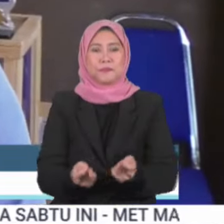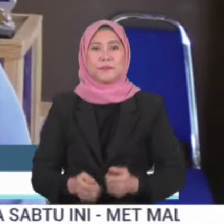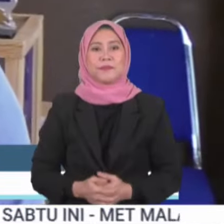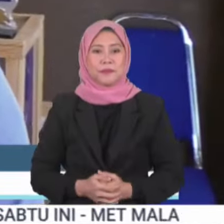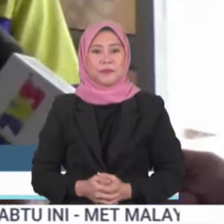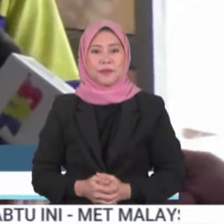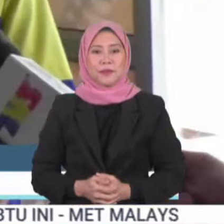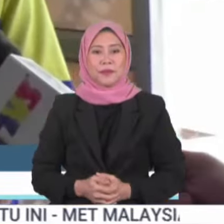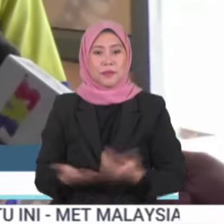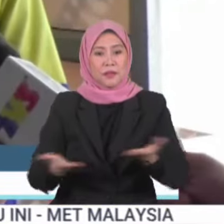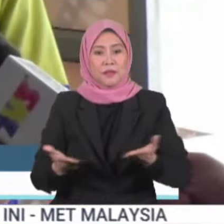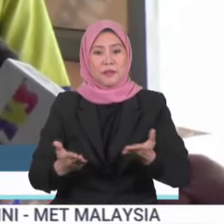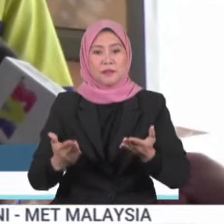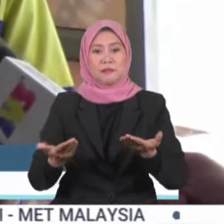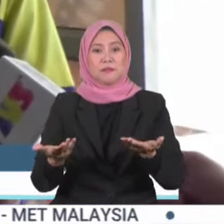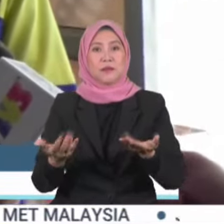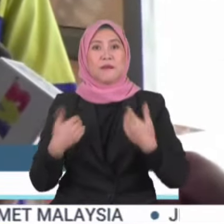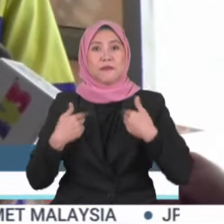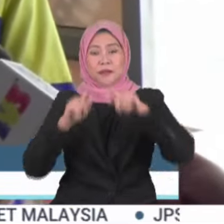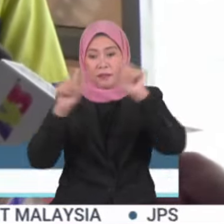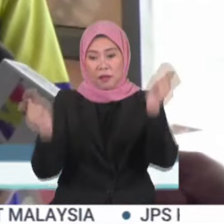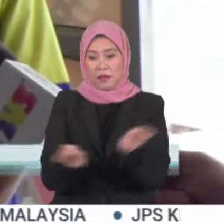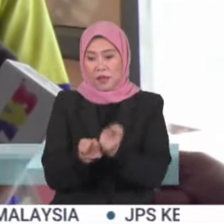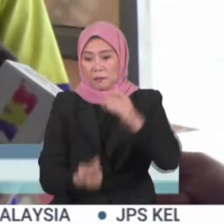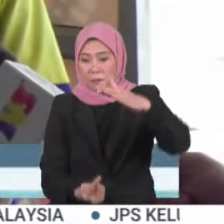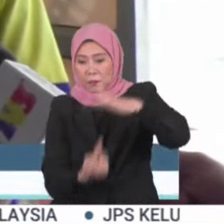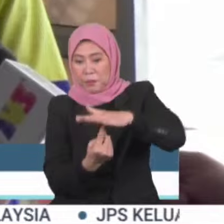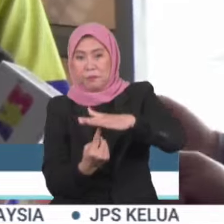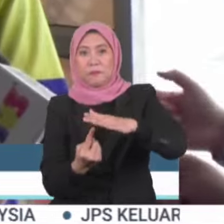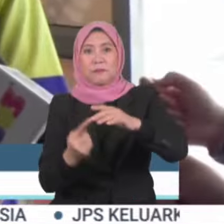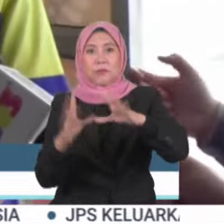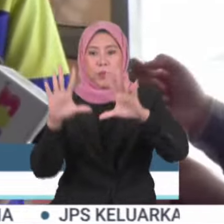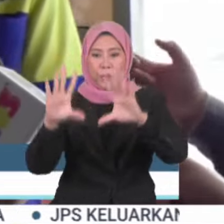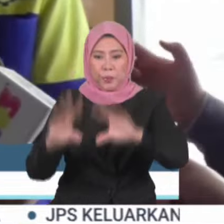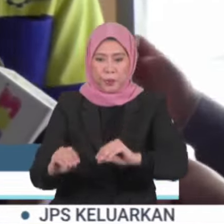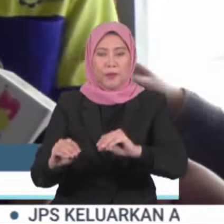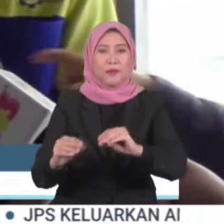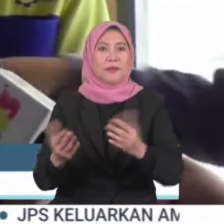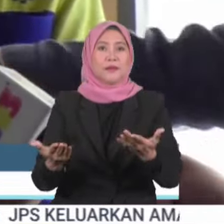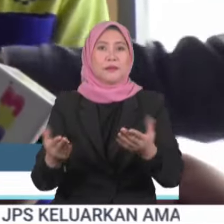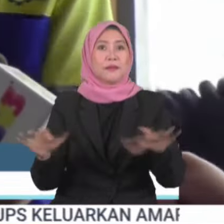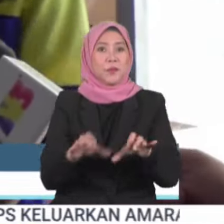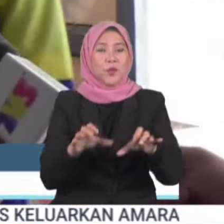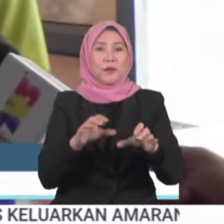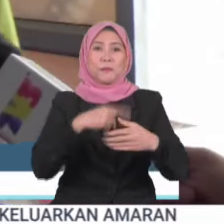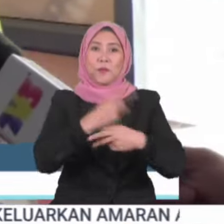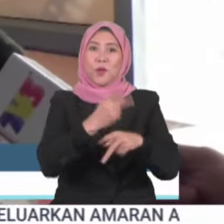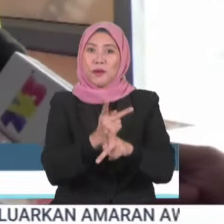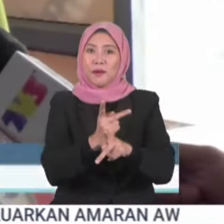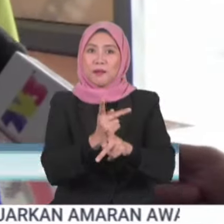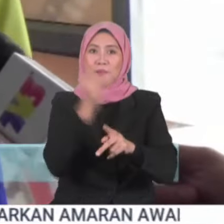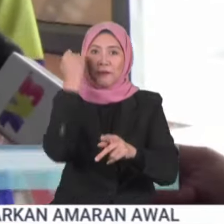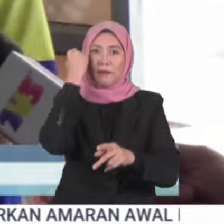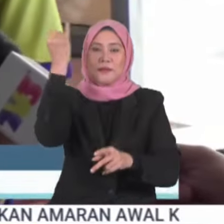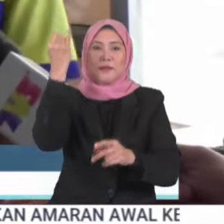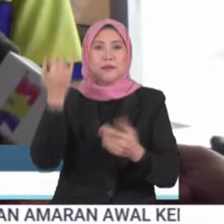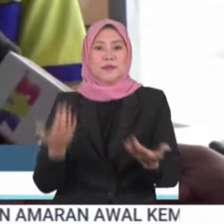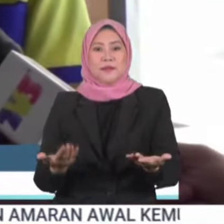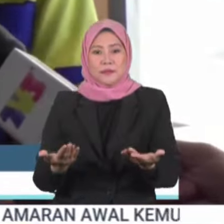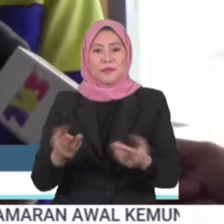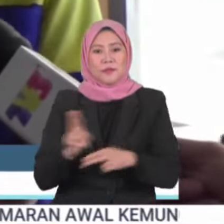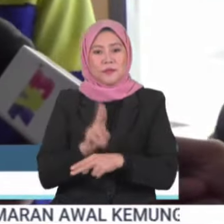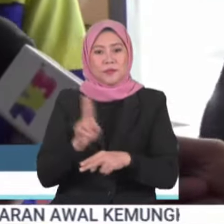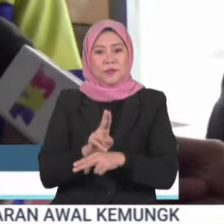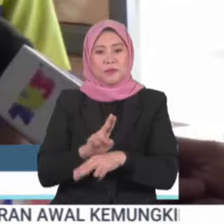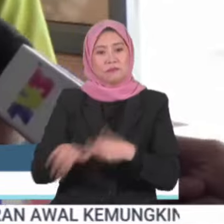Banyak student kat sini tayar pancit. Lepas tu mereka cik suruh nak buat produk ni untuk orang kata